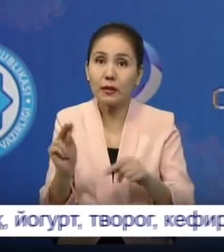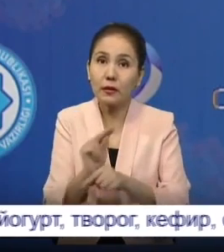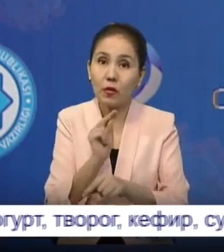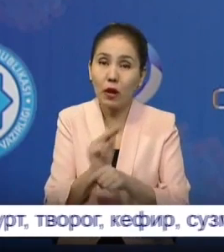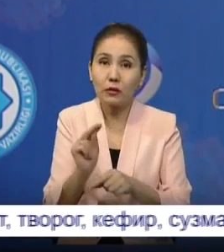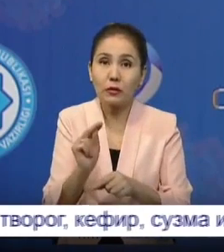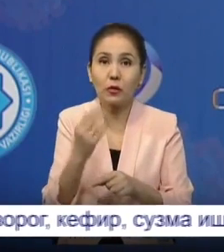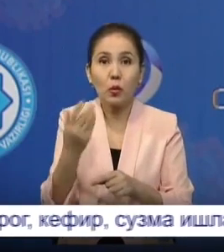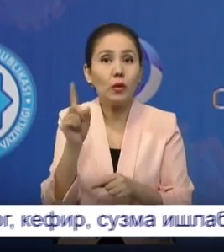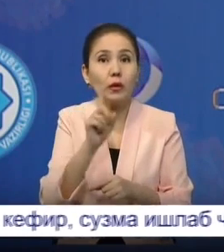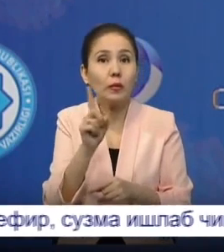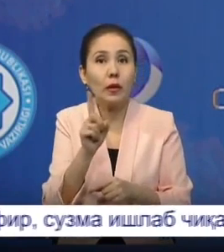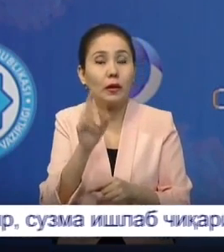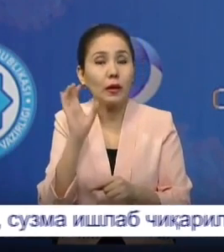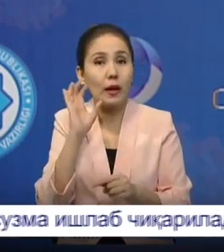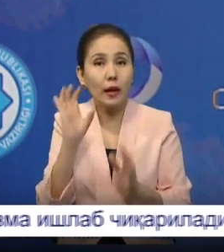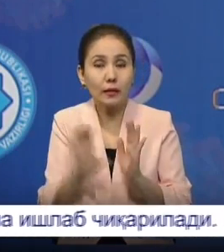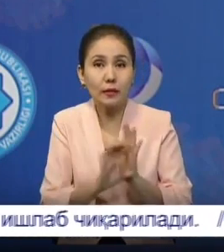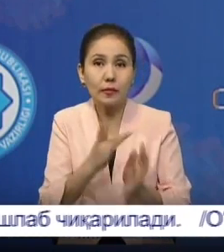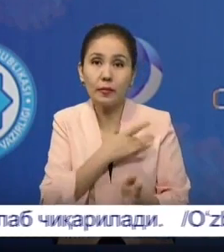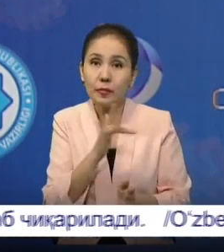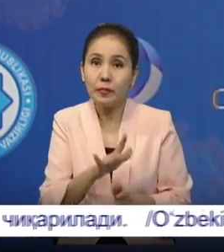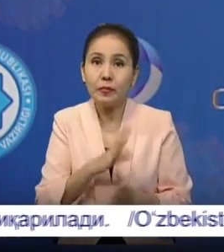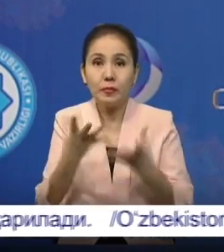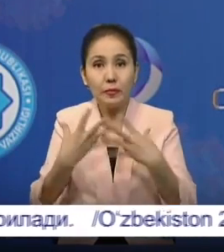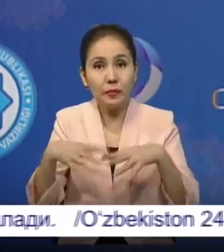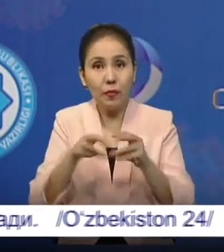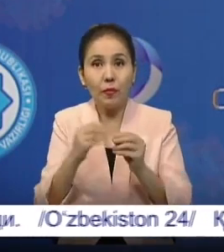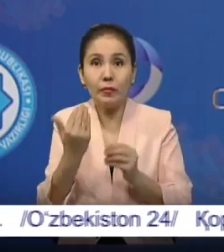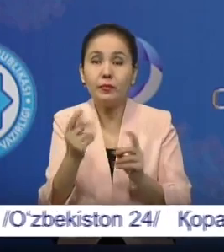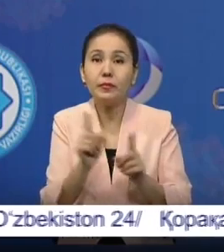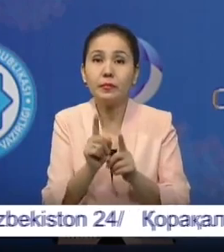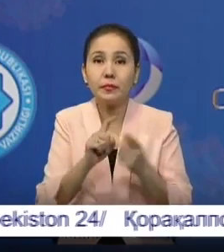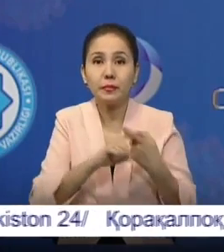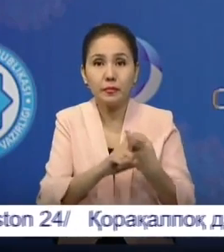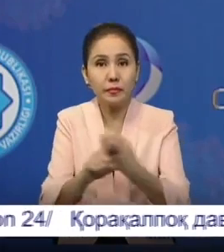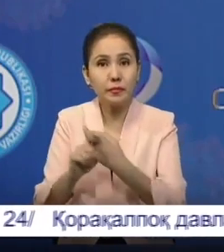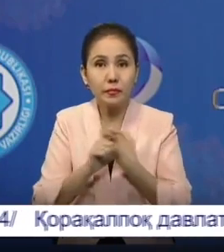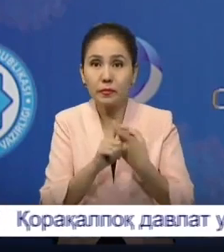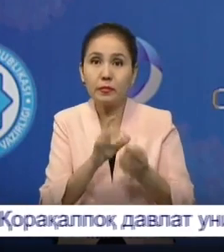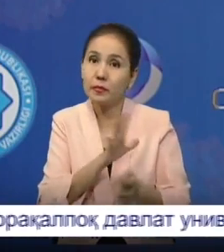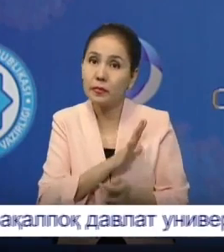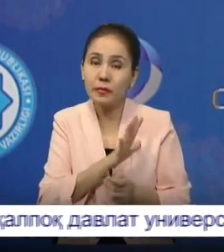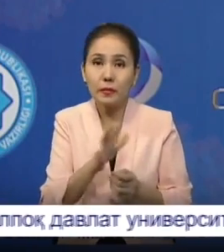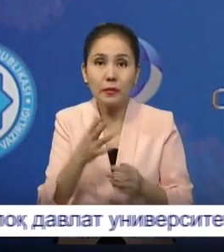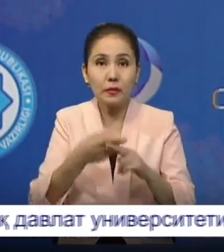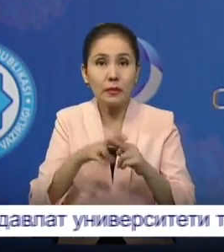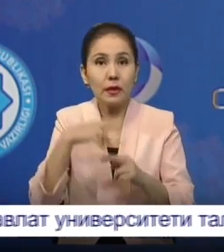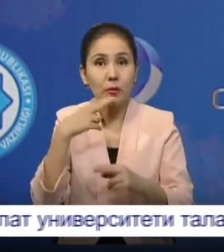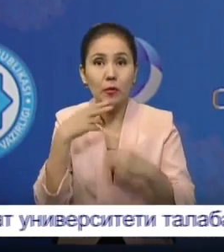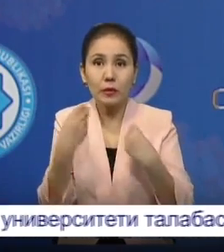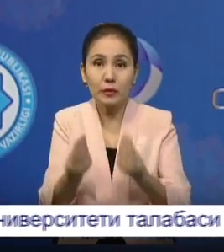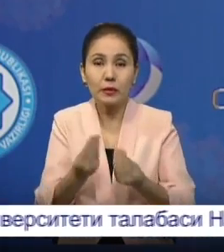jarayonlarida u nimalarga qat'iy amal qildi? Oila a'zolaricha ularga ham virus tarqalmasligi uchun nimalarga e'tibor